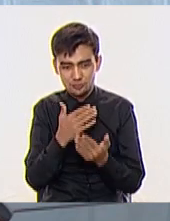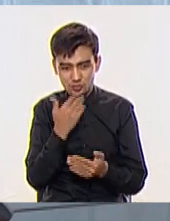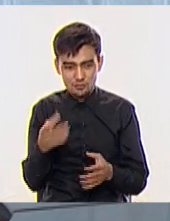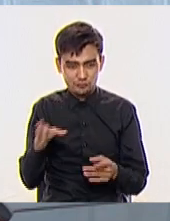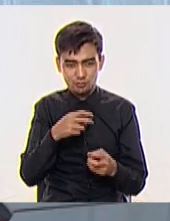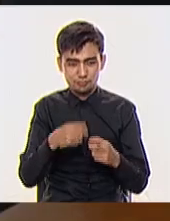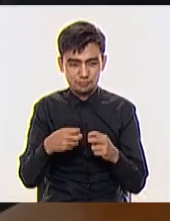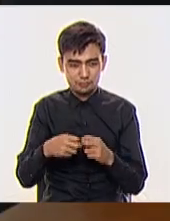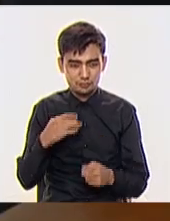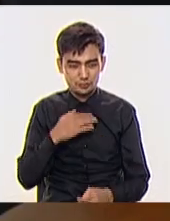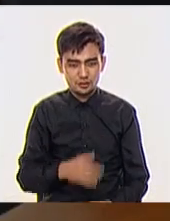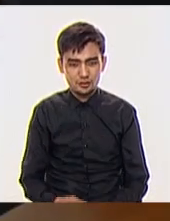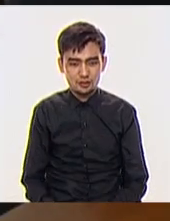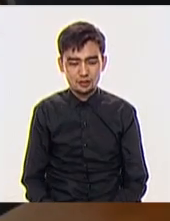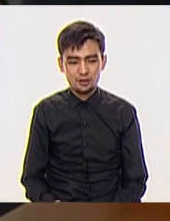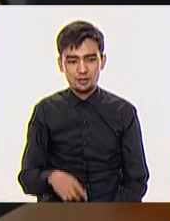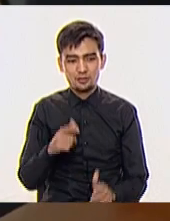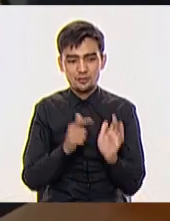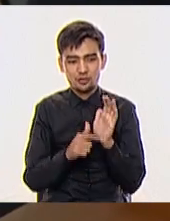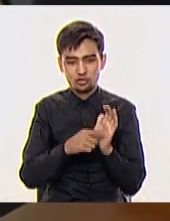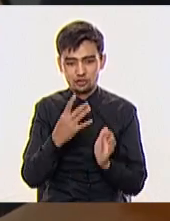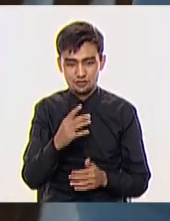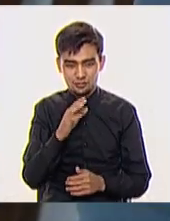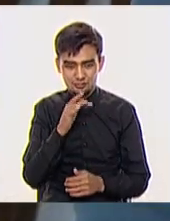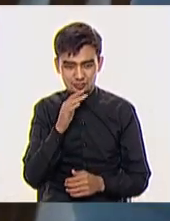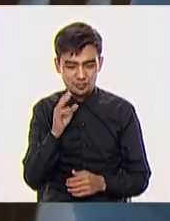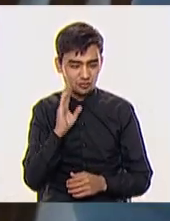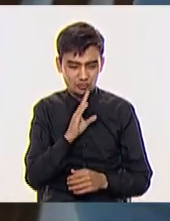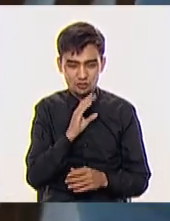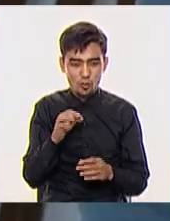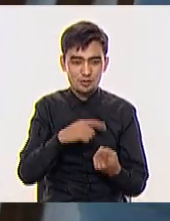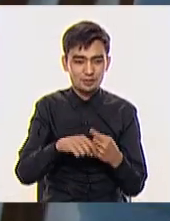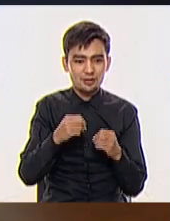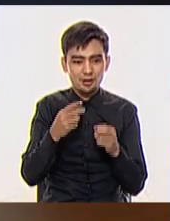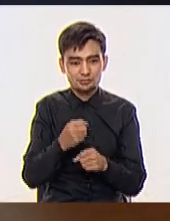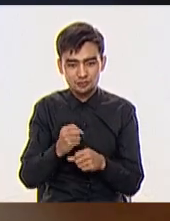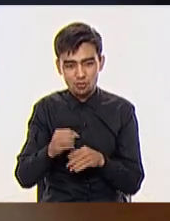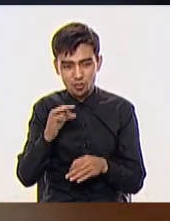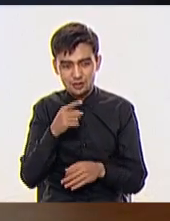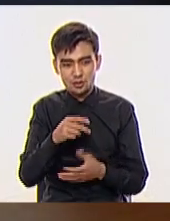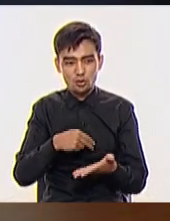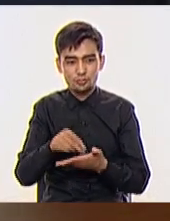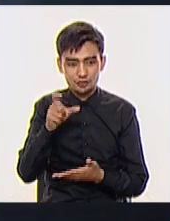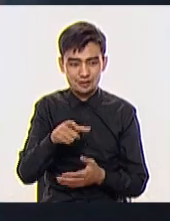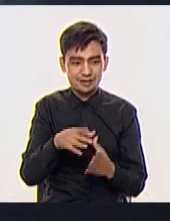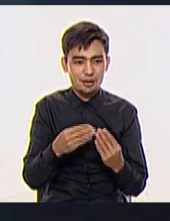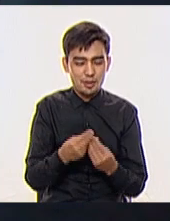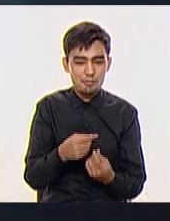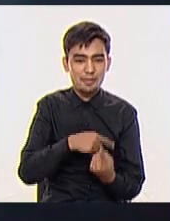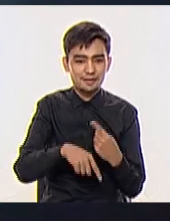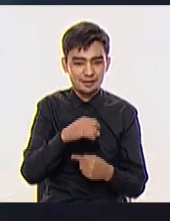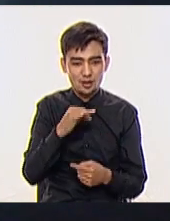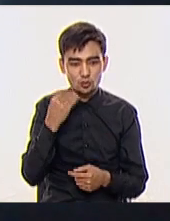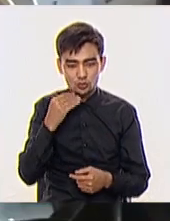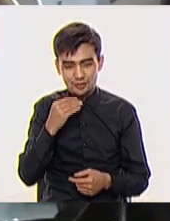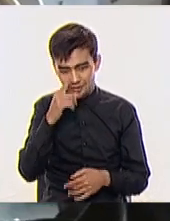қиратып тастаған. Жиі айтылған 74-тегі кейуана бизнесін қалай жүргізбек дегенге сатып алушы бұл отбасылық кәсіп дейді. Сосын Түркістан